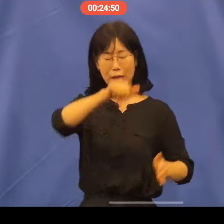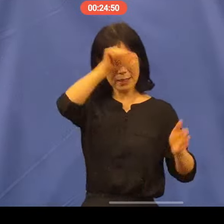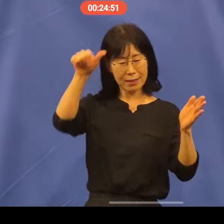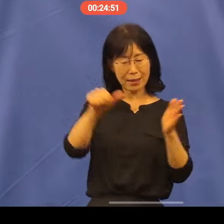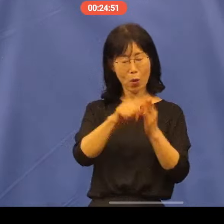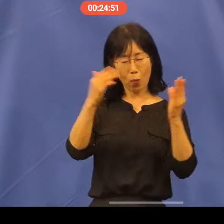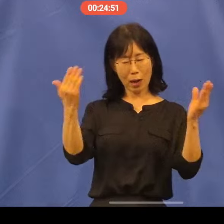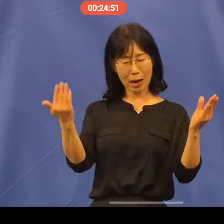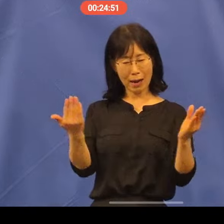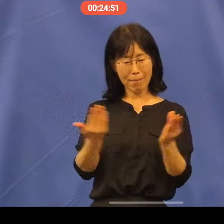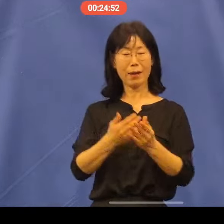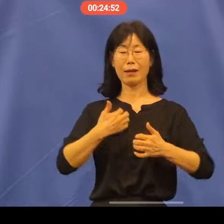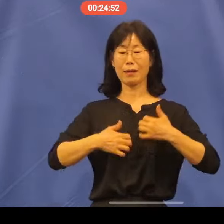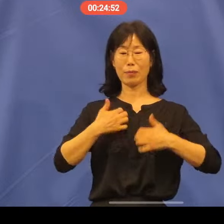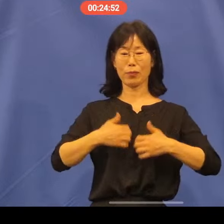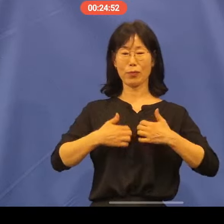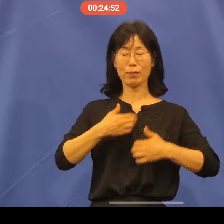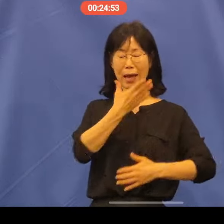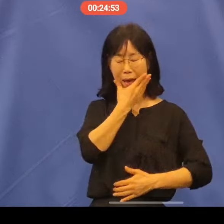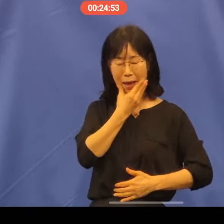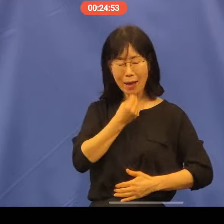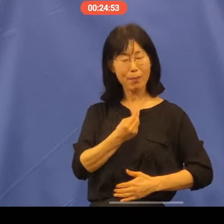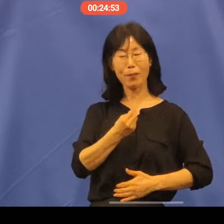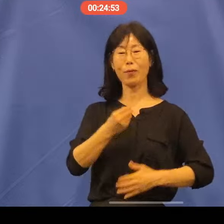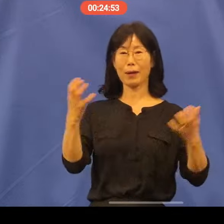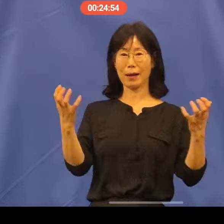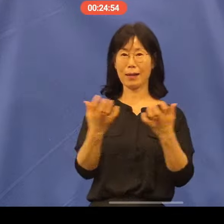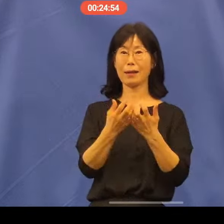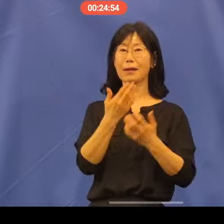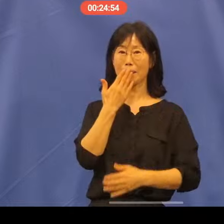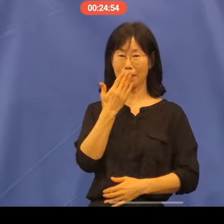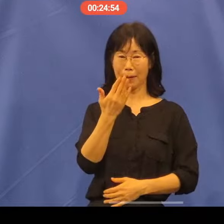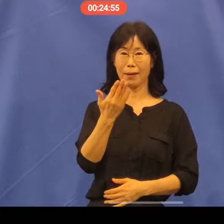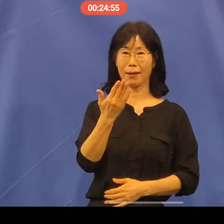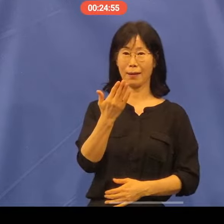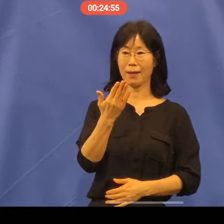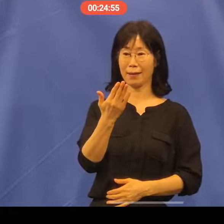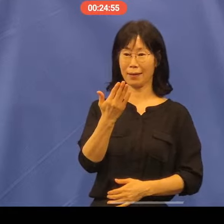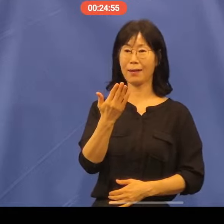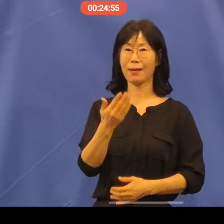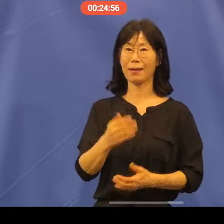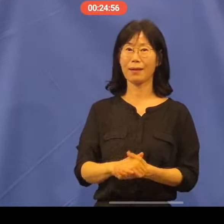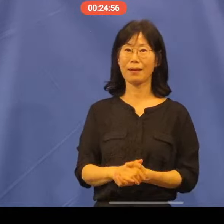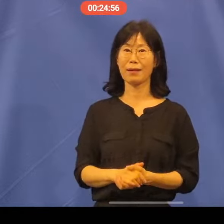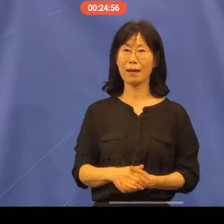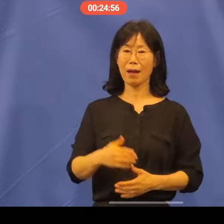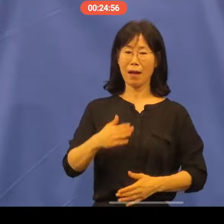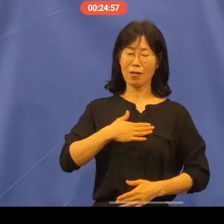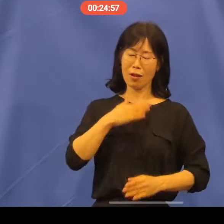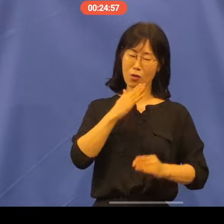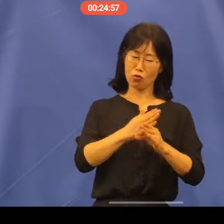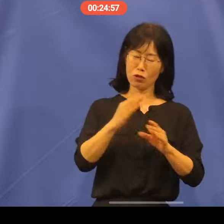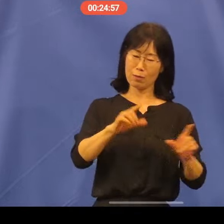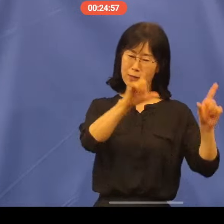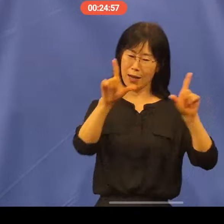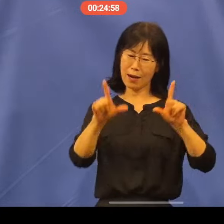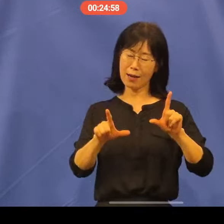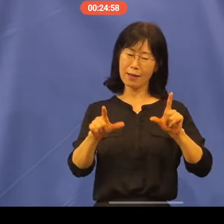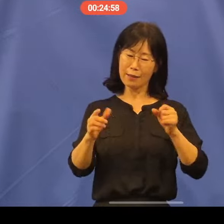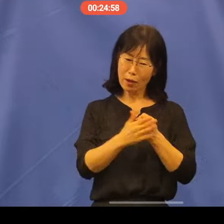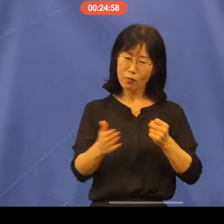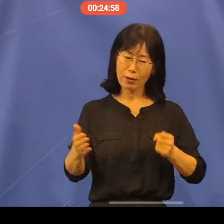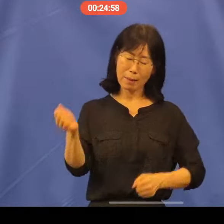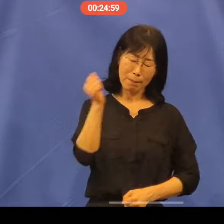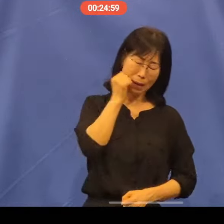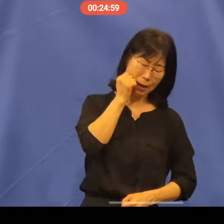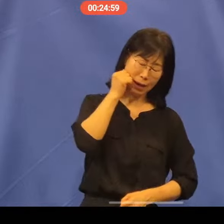이것을 우리가 놓쳐버리니까 우리의 삶이 이제 고통이 오고 절망이 오고 실패가 오고 그런 거예요. 그러므로